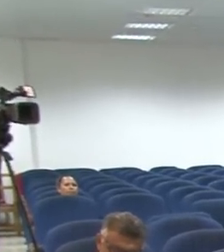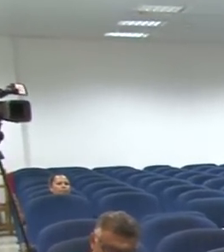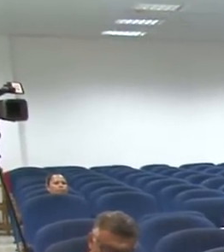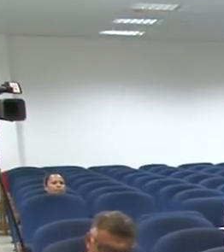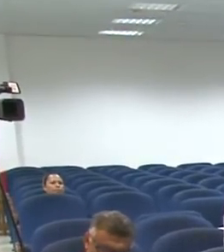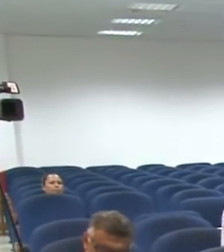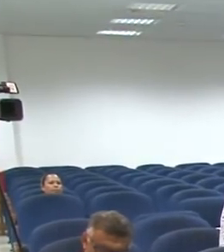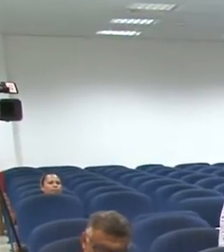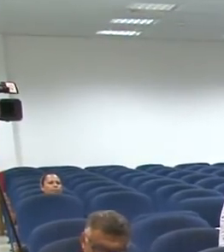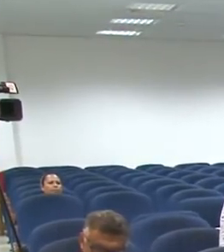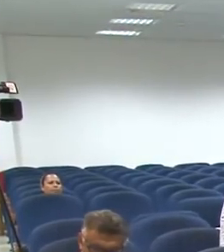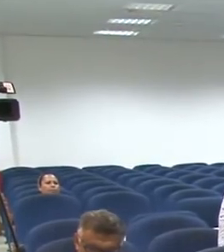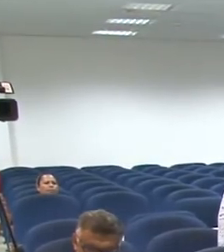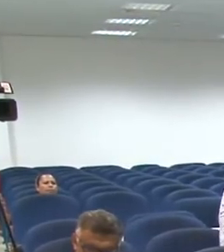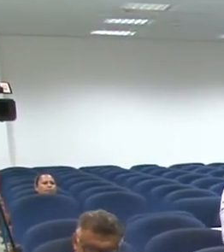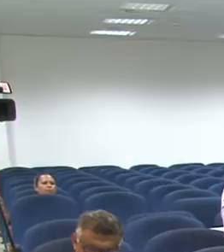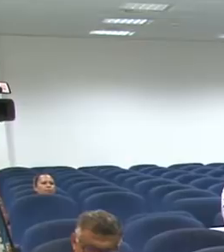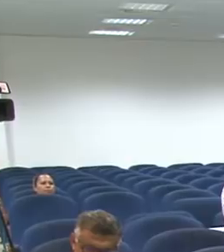Merci,